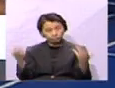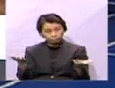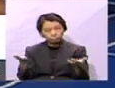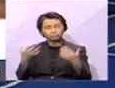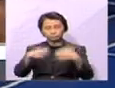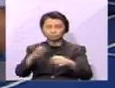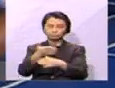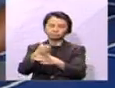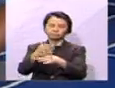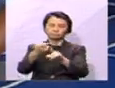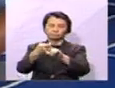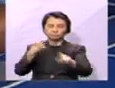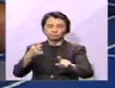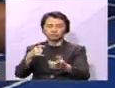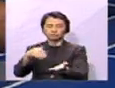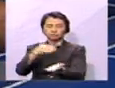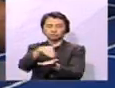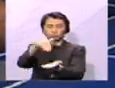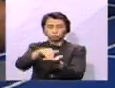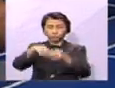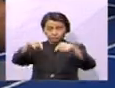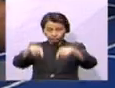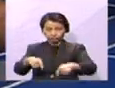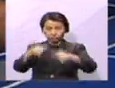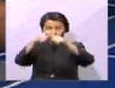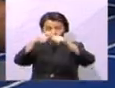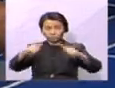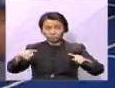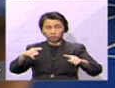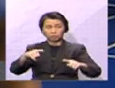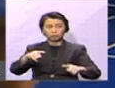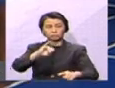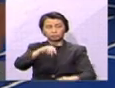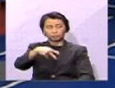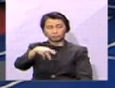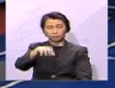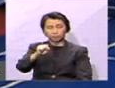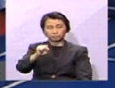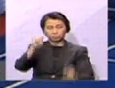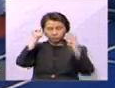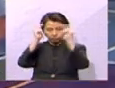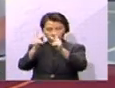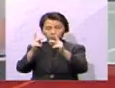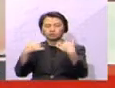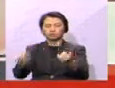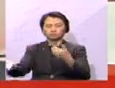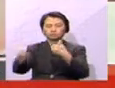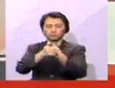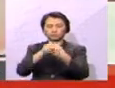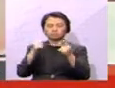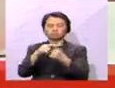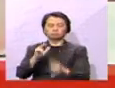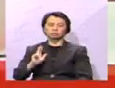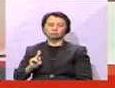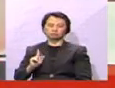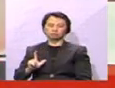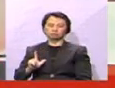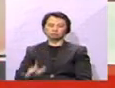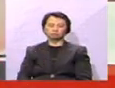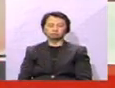kongsikan langsung dari pusat pemindahan dewan wawasan JPS Kuantan jadi kembali bersama Rakan penyampai di angkasa Puri